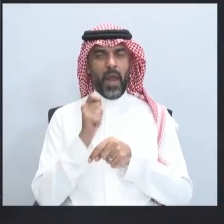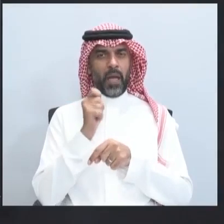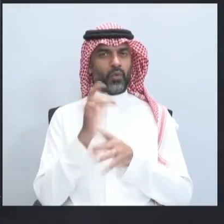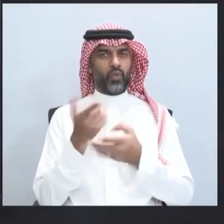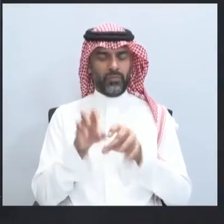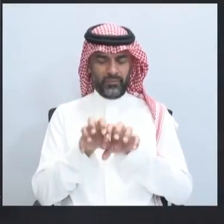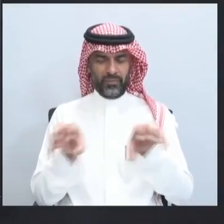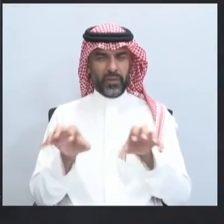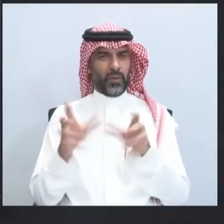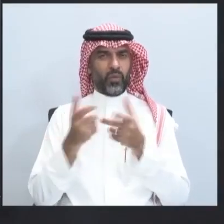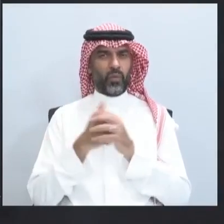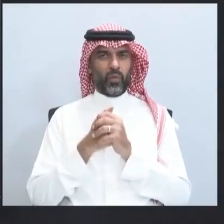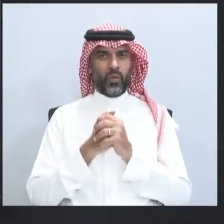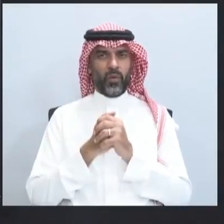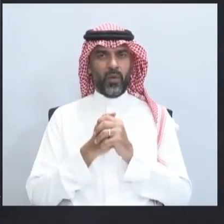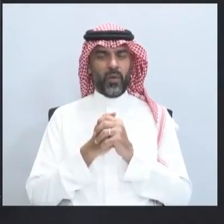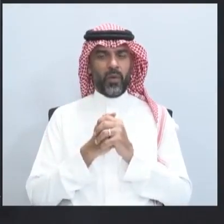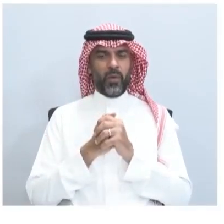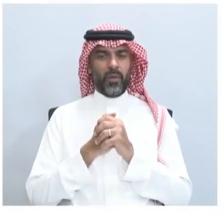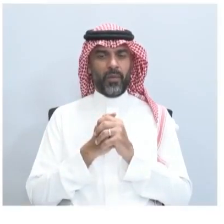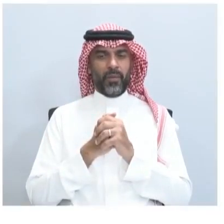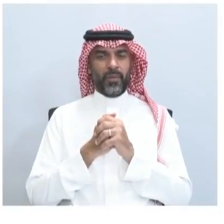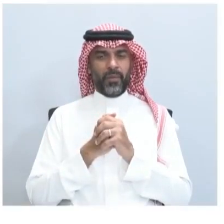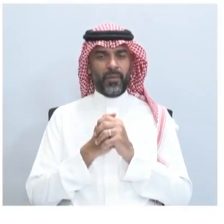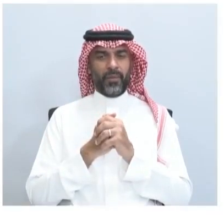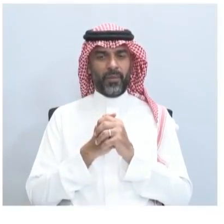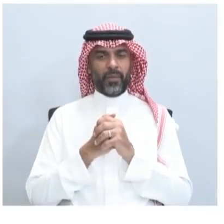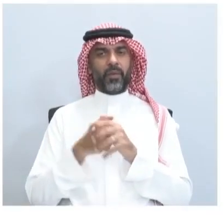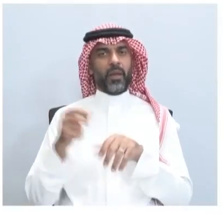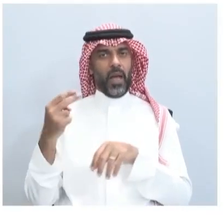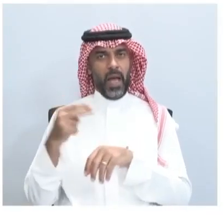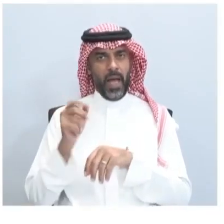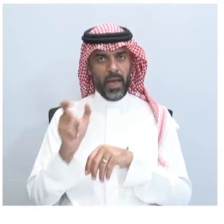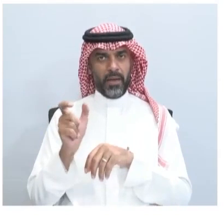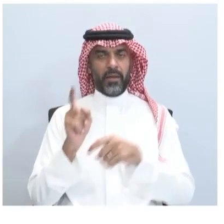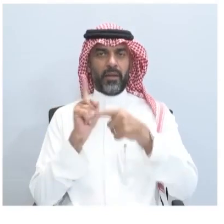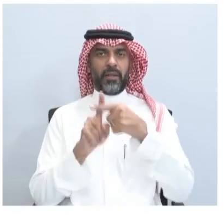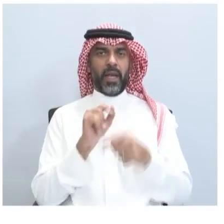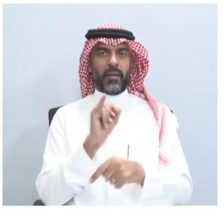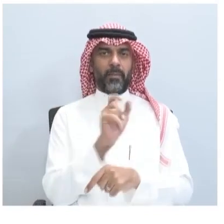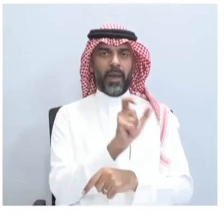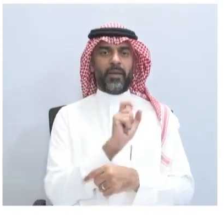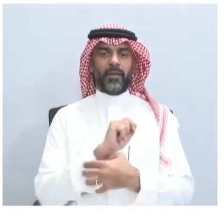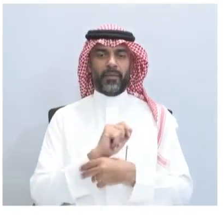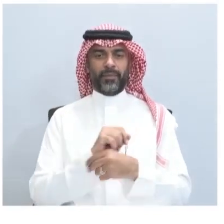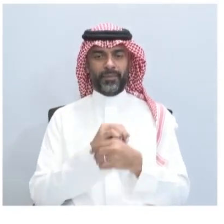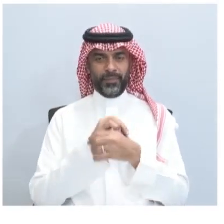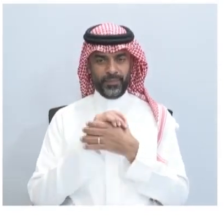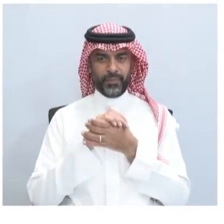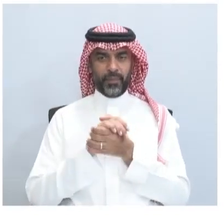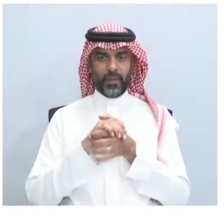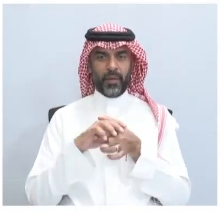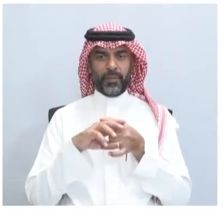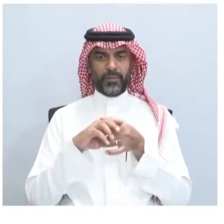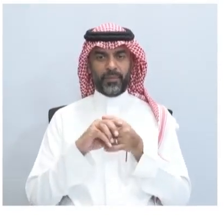اصلها قبل الوصل هي كلمتان عن حرف الجر